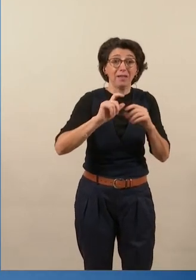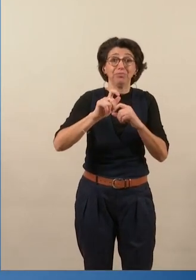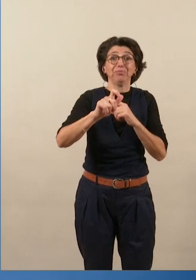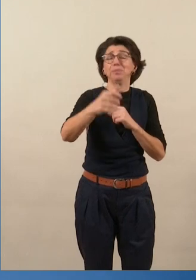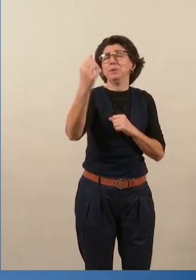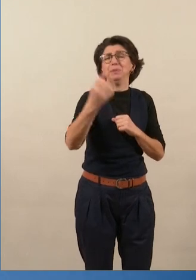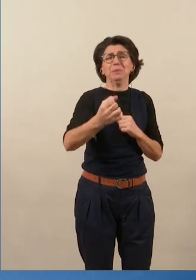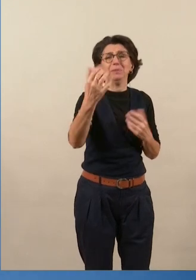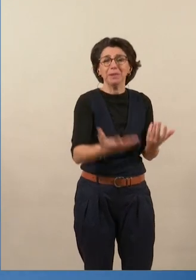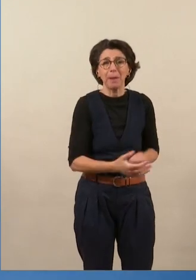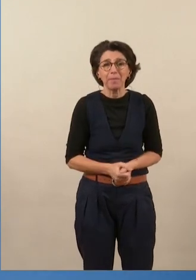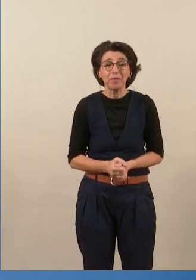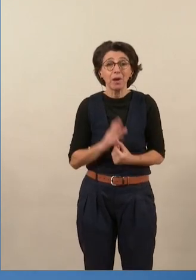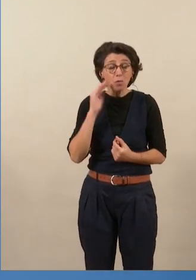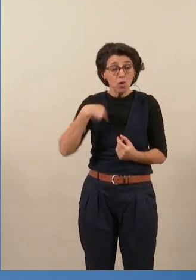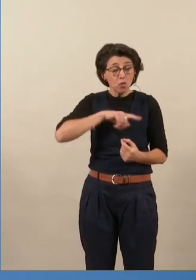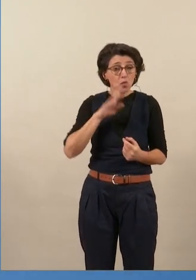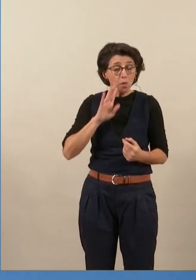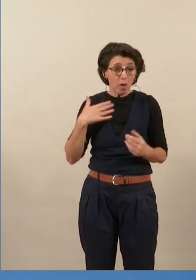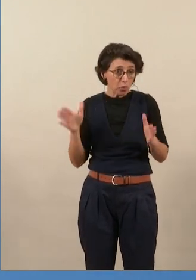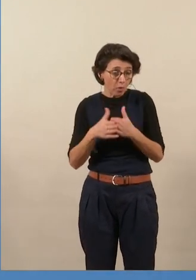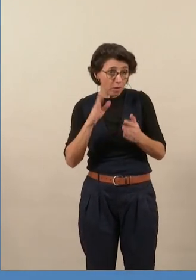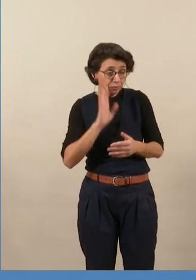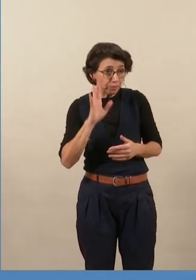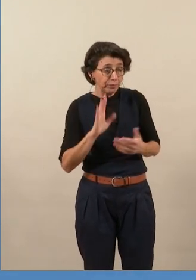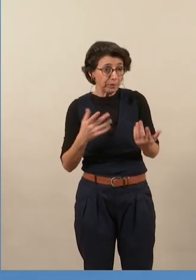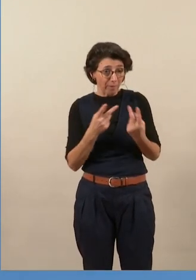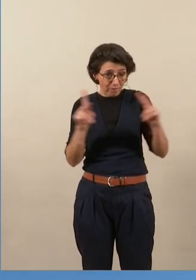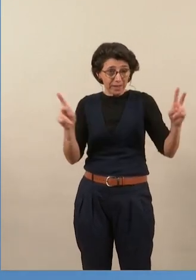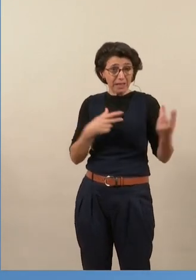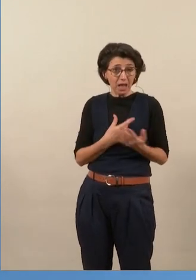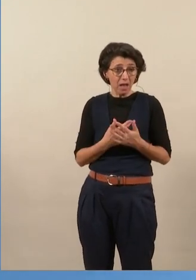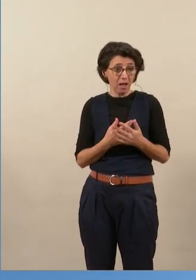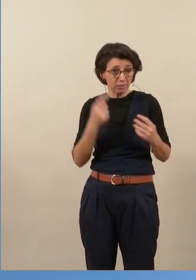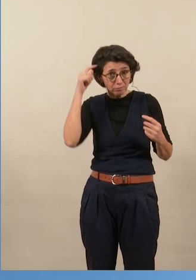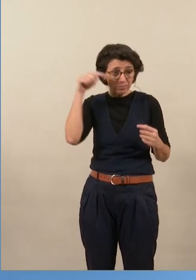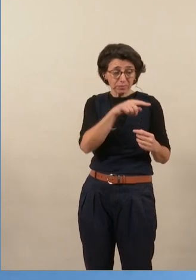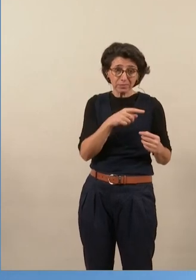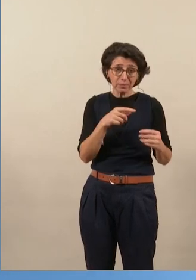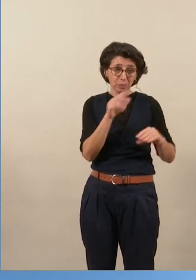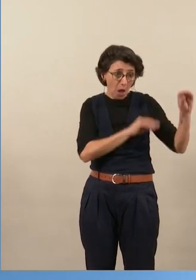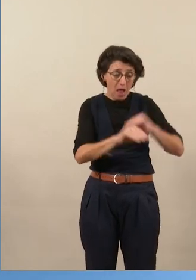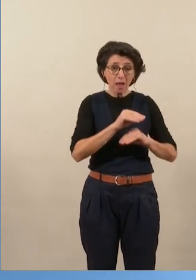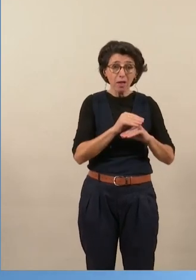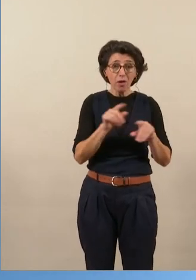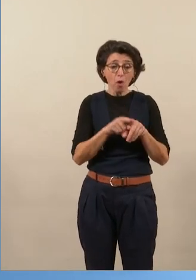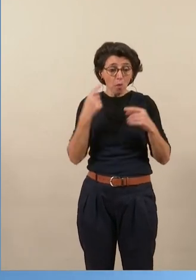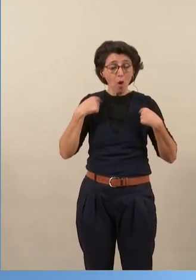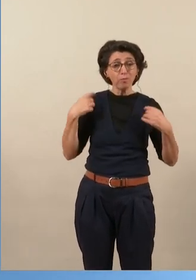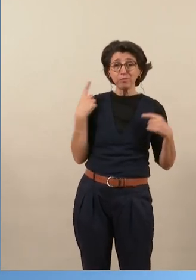l'avenir de ne pas pratiquer cette politique de terre brûlée après moi le déluge parce que les Grenoblois Grenoble méritent